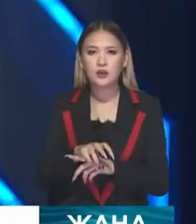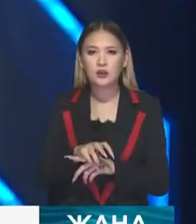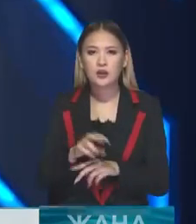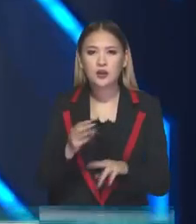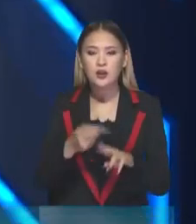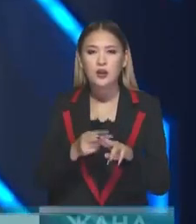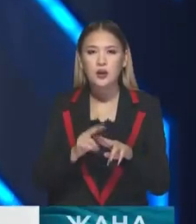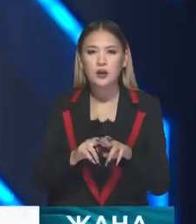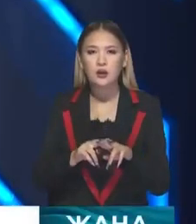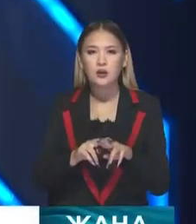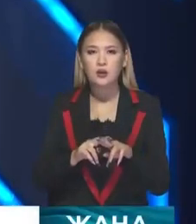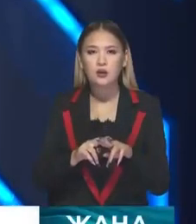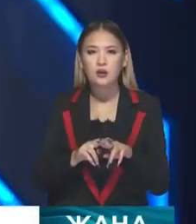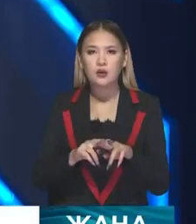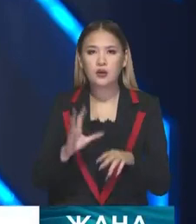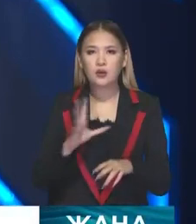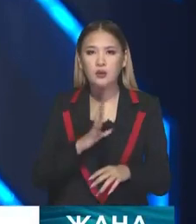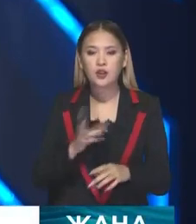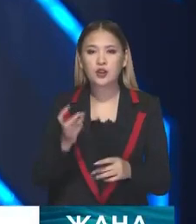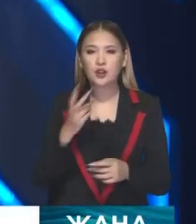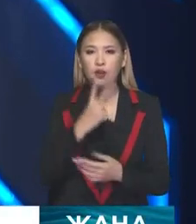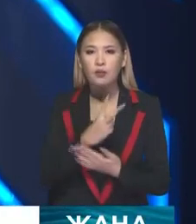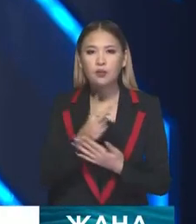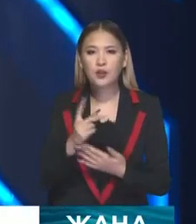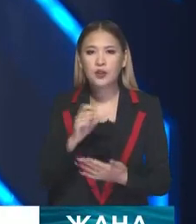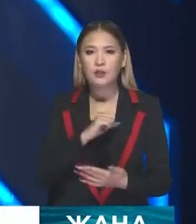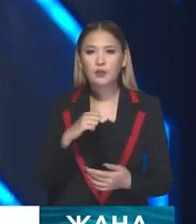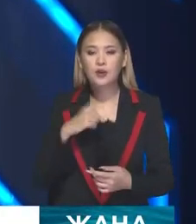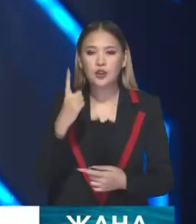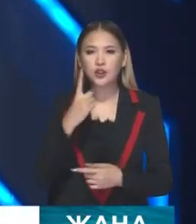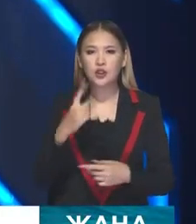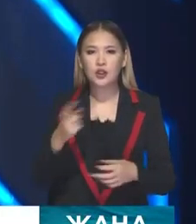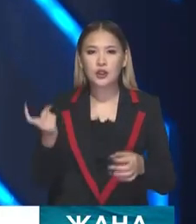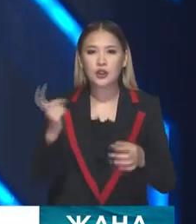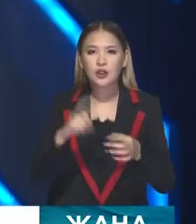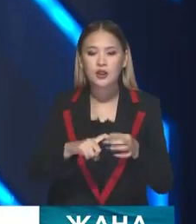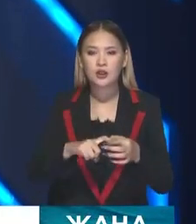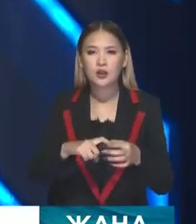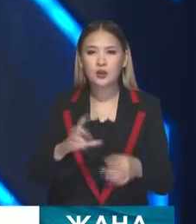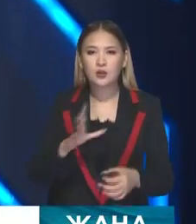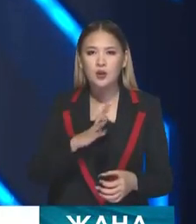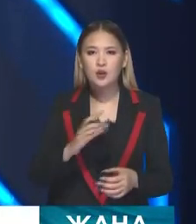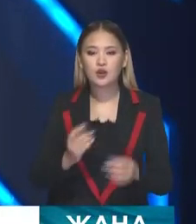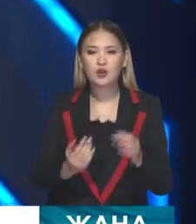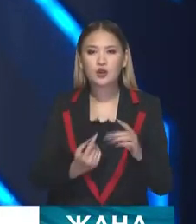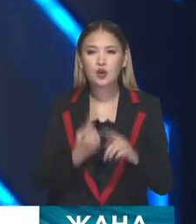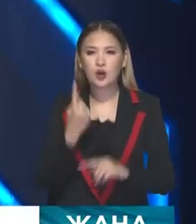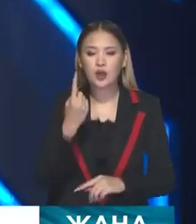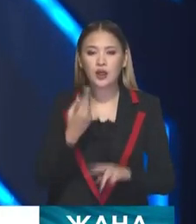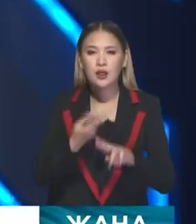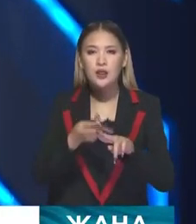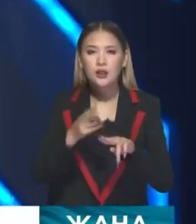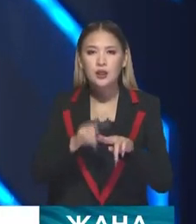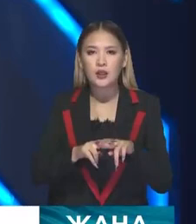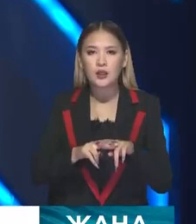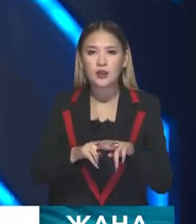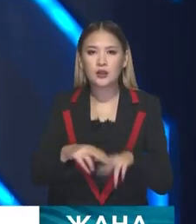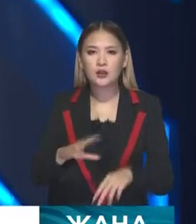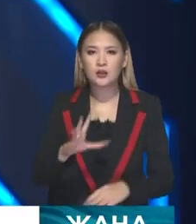учелес төлемі, сонымен қатар бірінші тіркеу ақысы өте жоғары болғандықтан оны